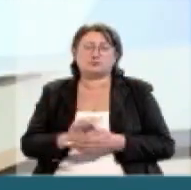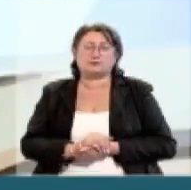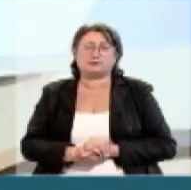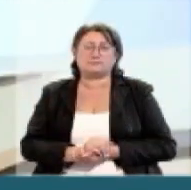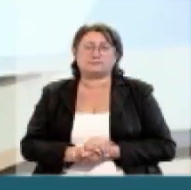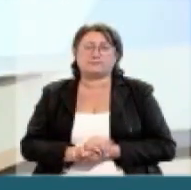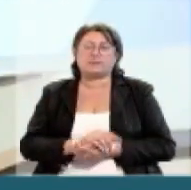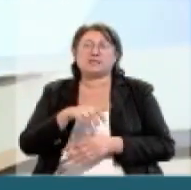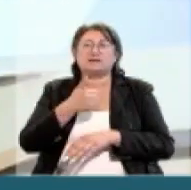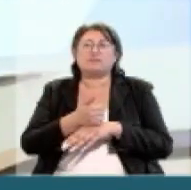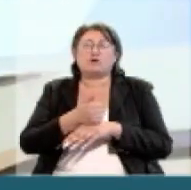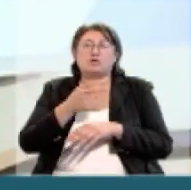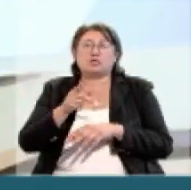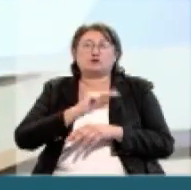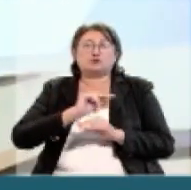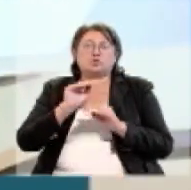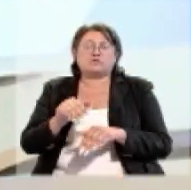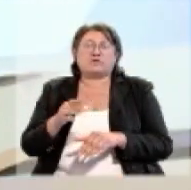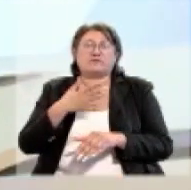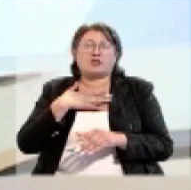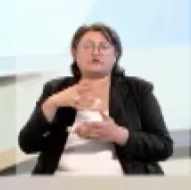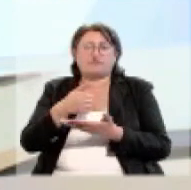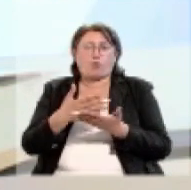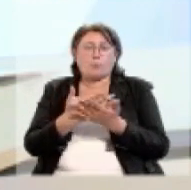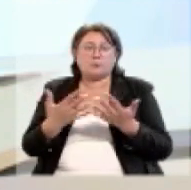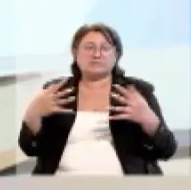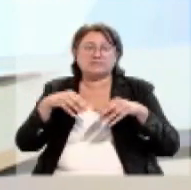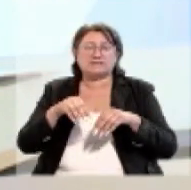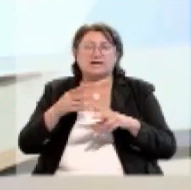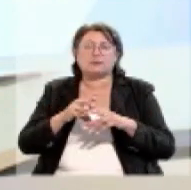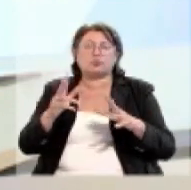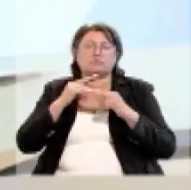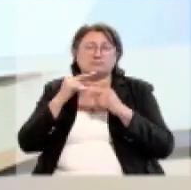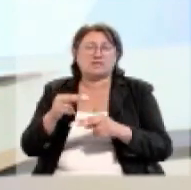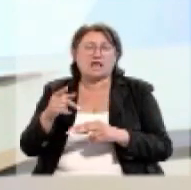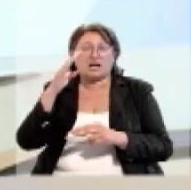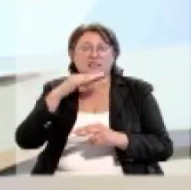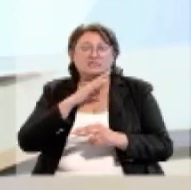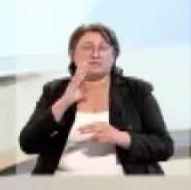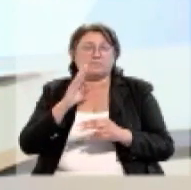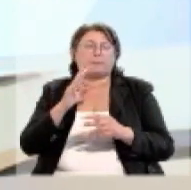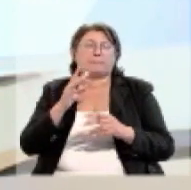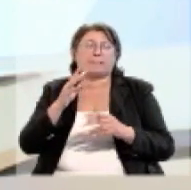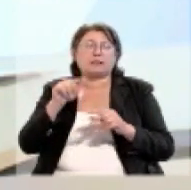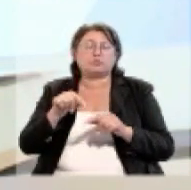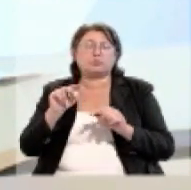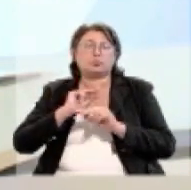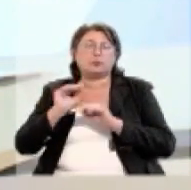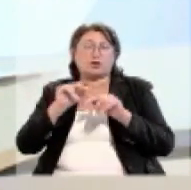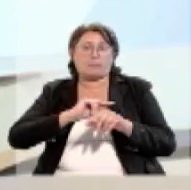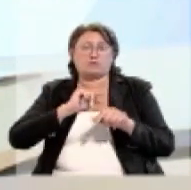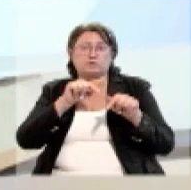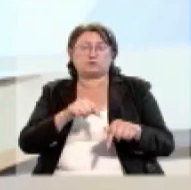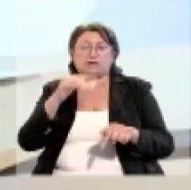приоритет при трудоустройстве на работу наш комплекс задается нашим родителям. Біздің кешенде жұмысқа орналасуды